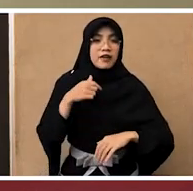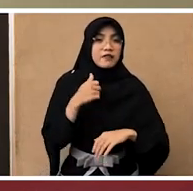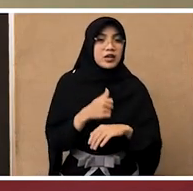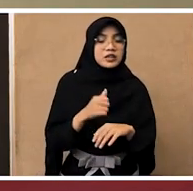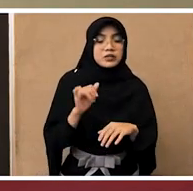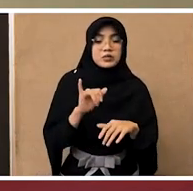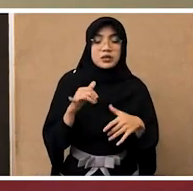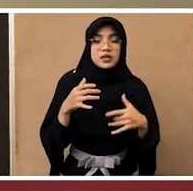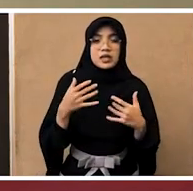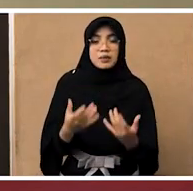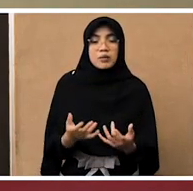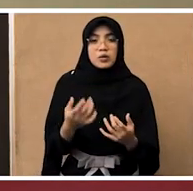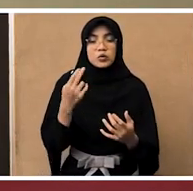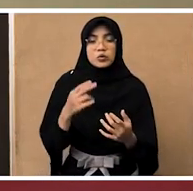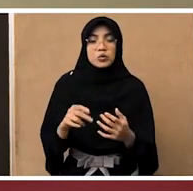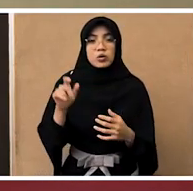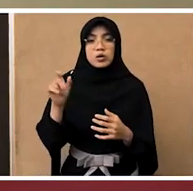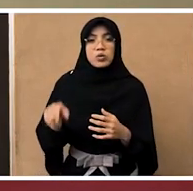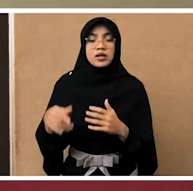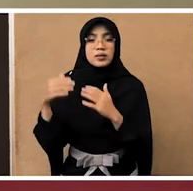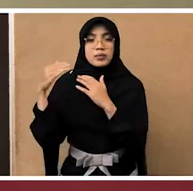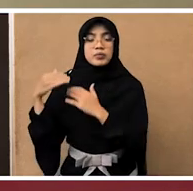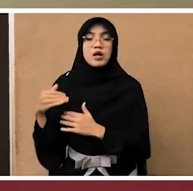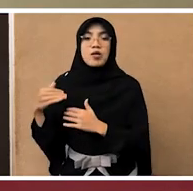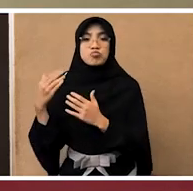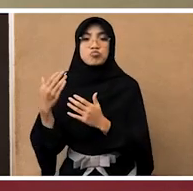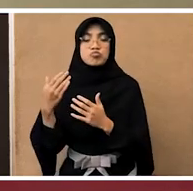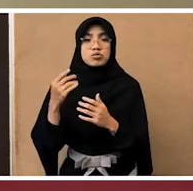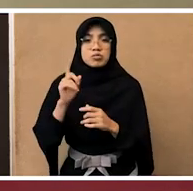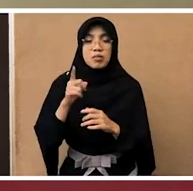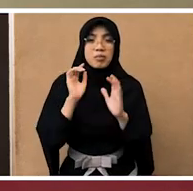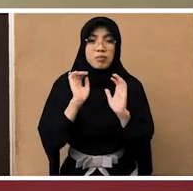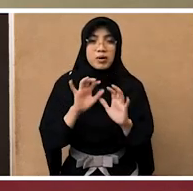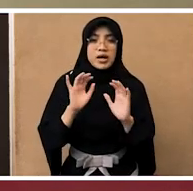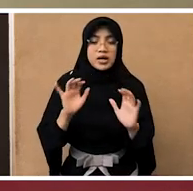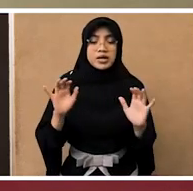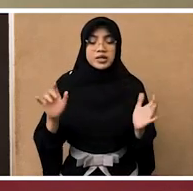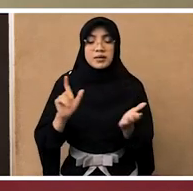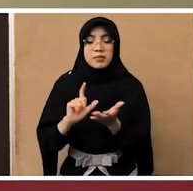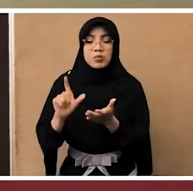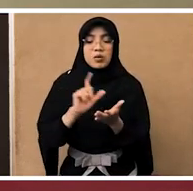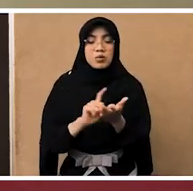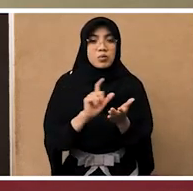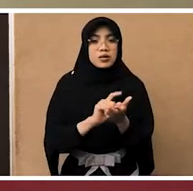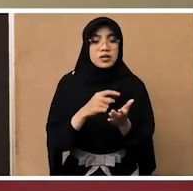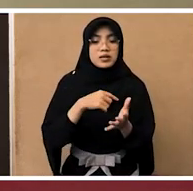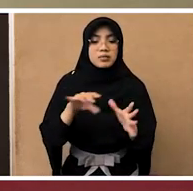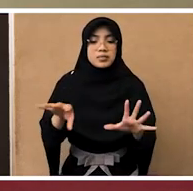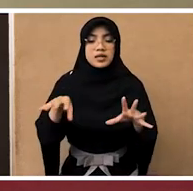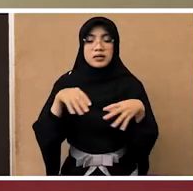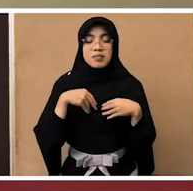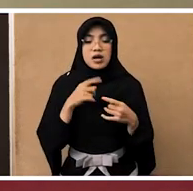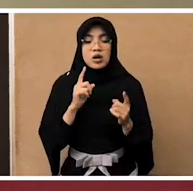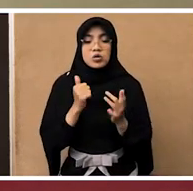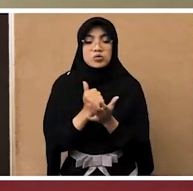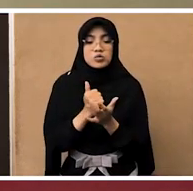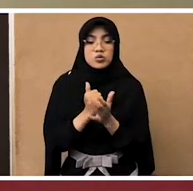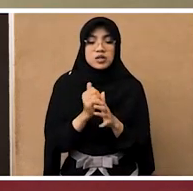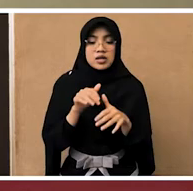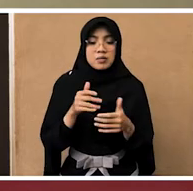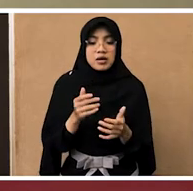apa misalkan dengan keberadaan pengampu karena dalam banyak aduan justru kita menerima bahwa